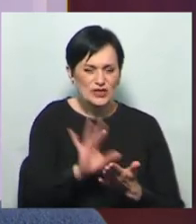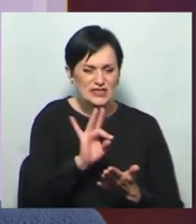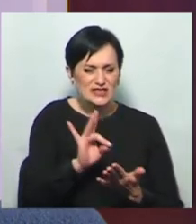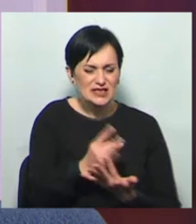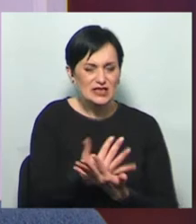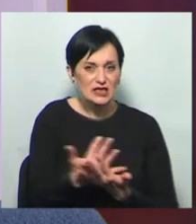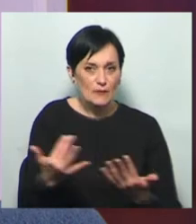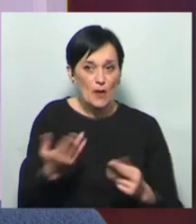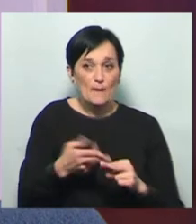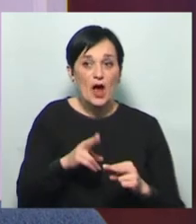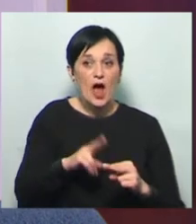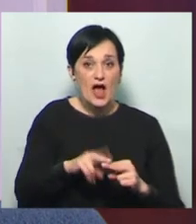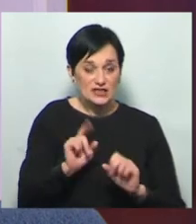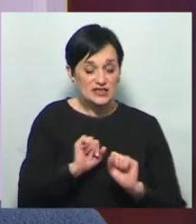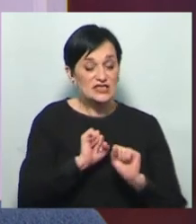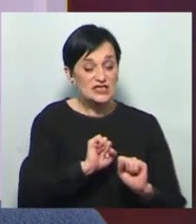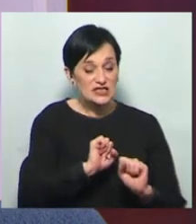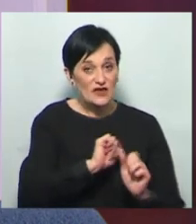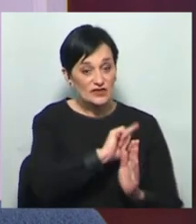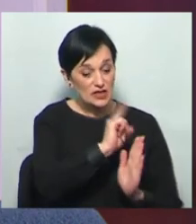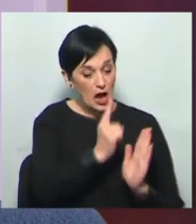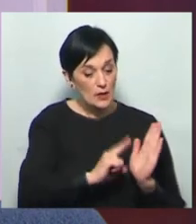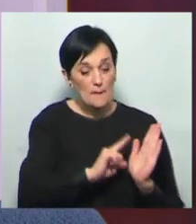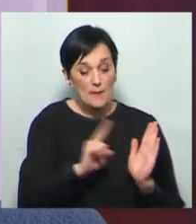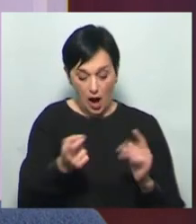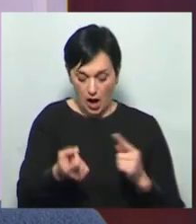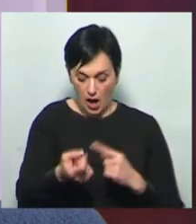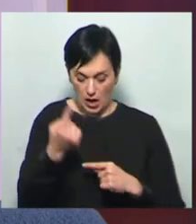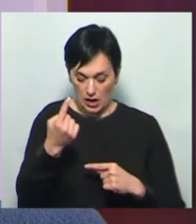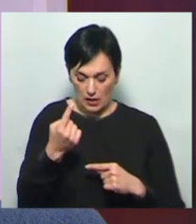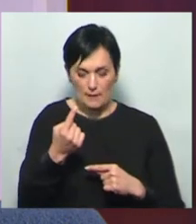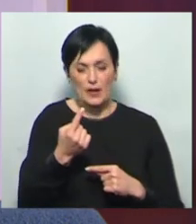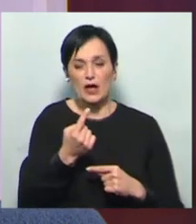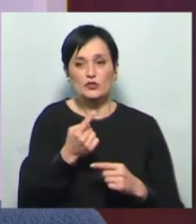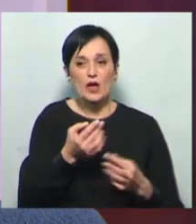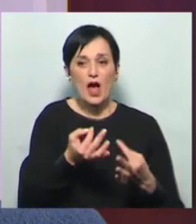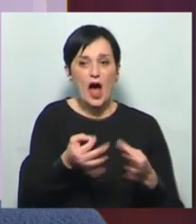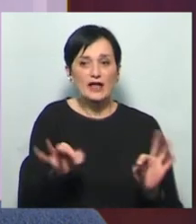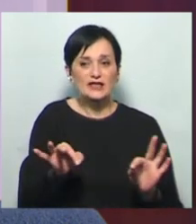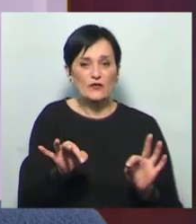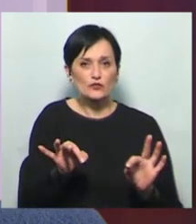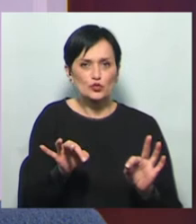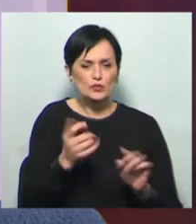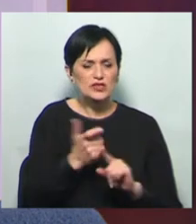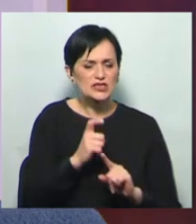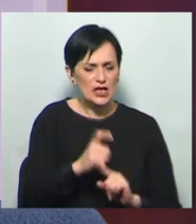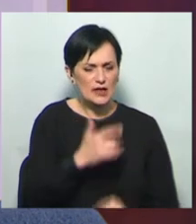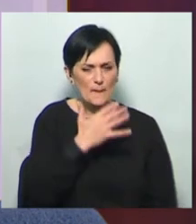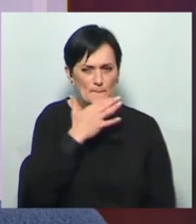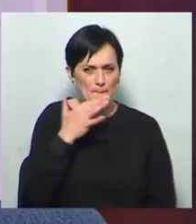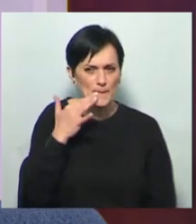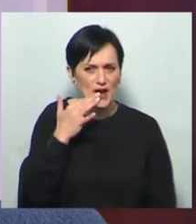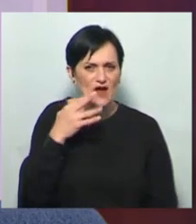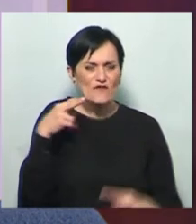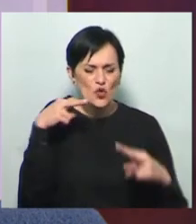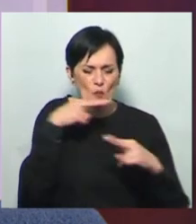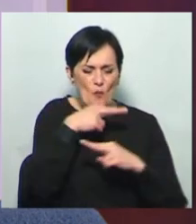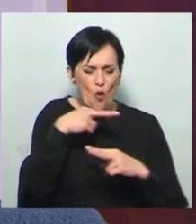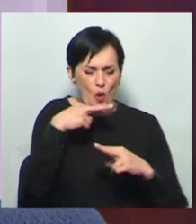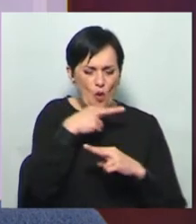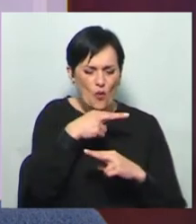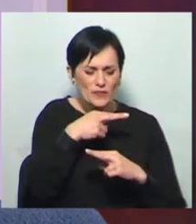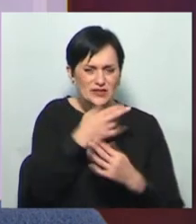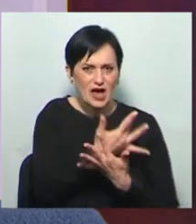რა თქმა უნდა არტერიებს იცავს, მაგრამ აღმოჩნდა, რომ მცენარეული ბოჭკო ათავისუფლებს ძალიან ბევრ მომწამლავ